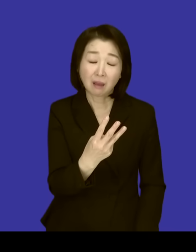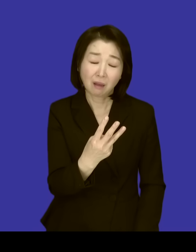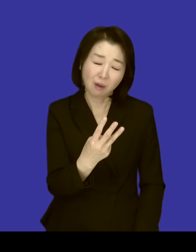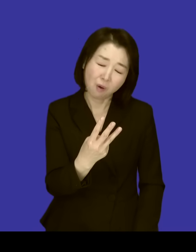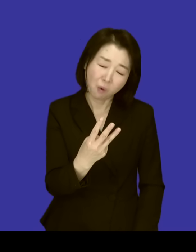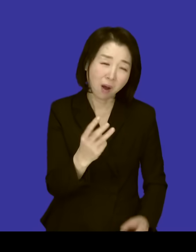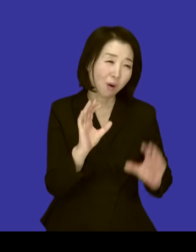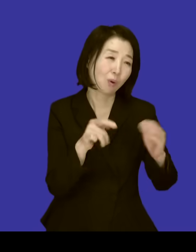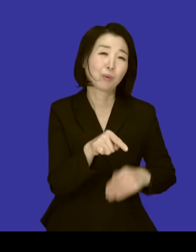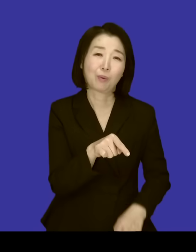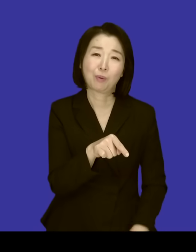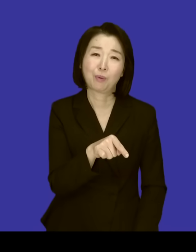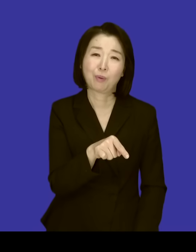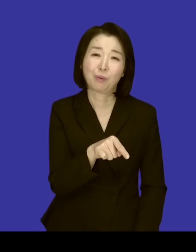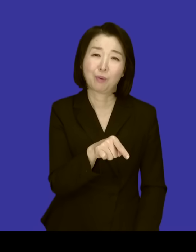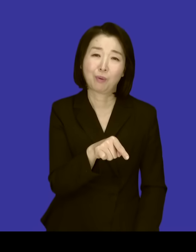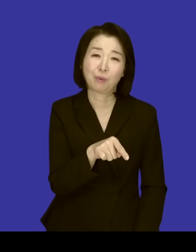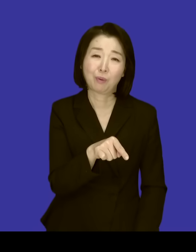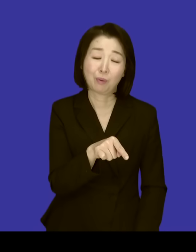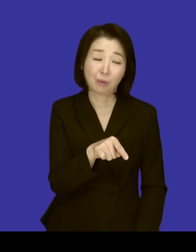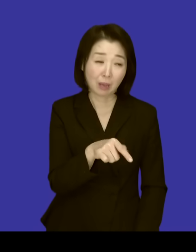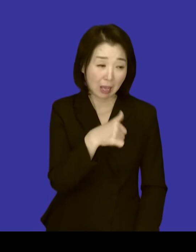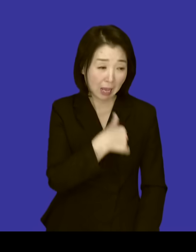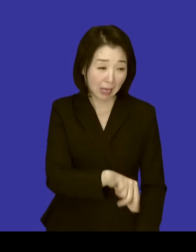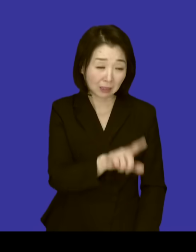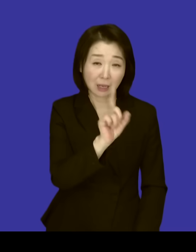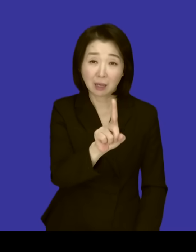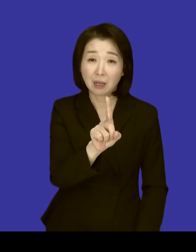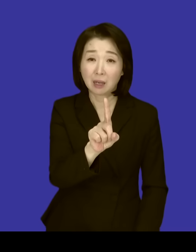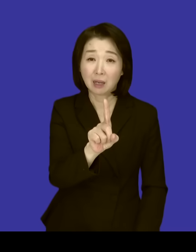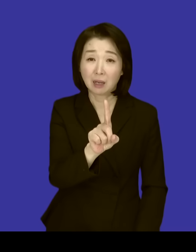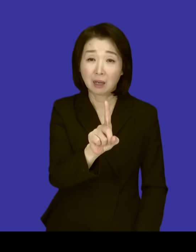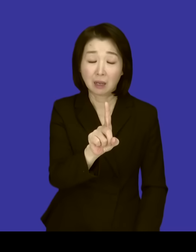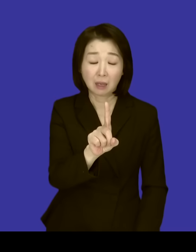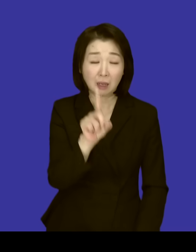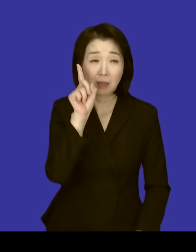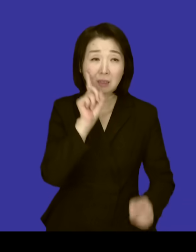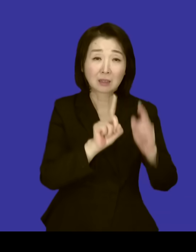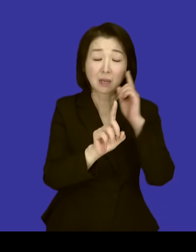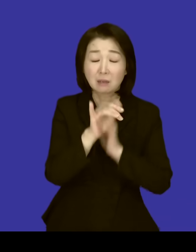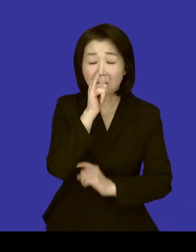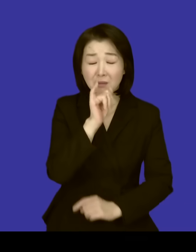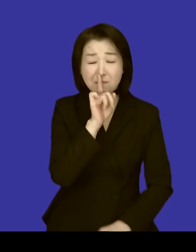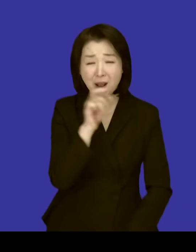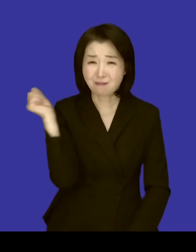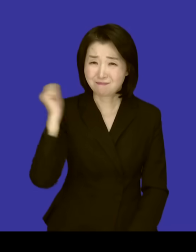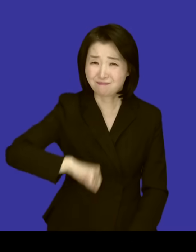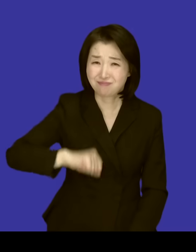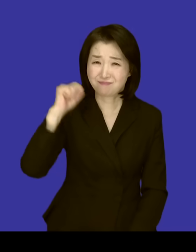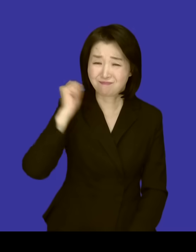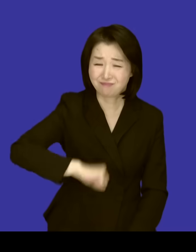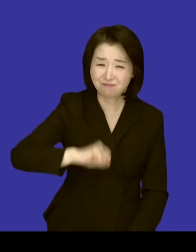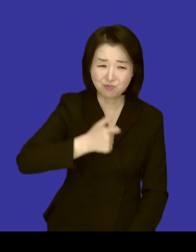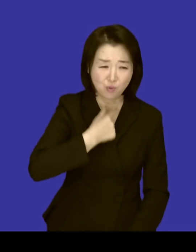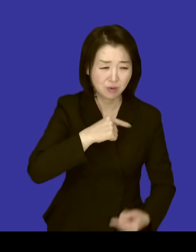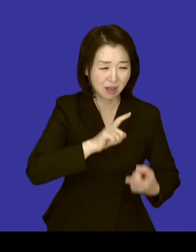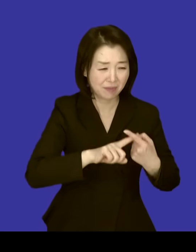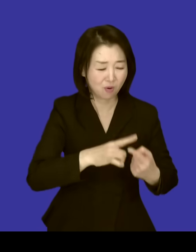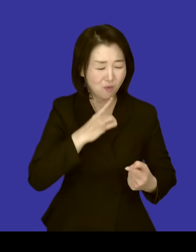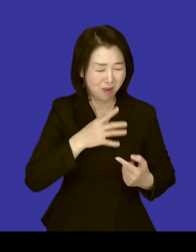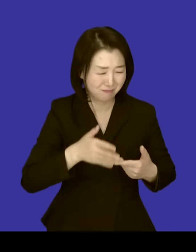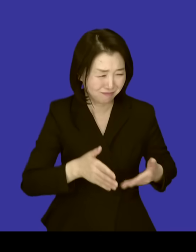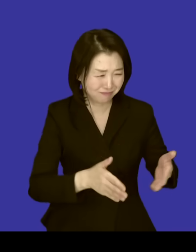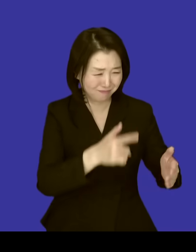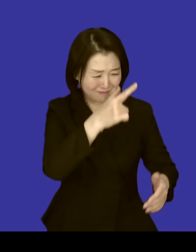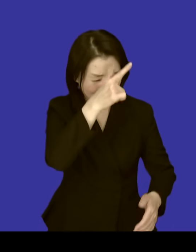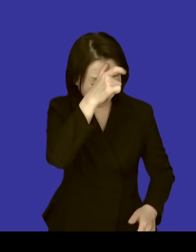남아 있고 그 하나뿐인 아들은 상처가 많은지 말은 안 듣고 이제 자기 하고 싶은 대로 이제